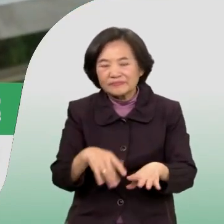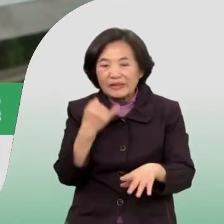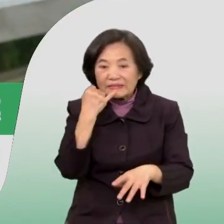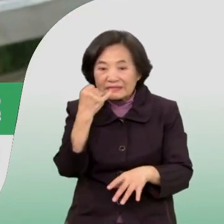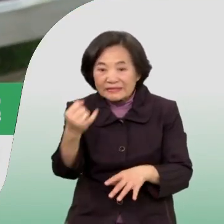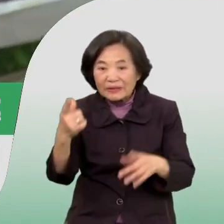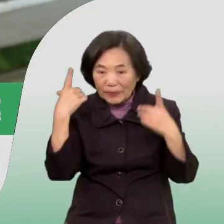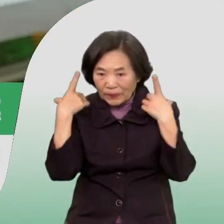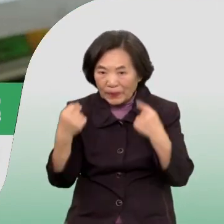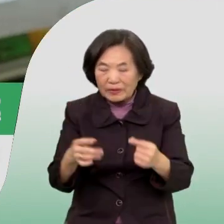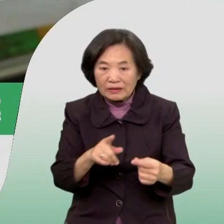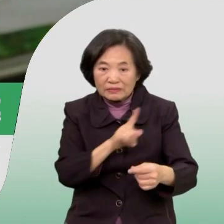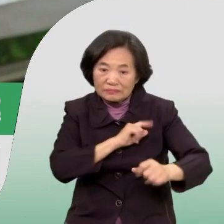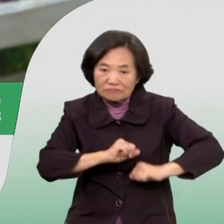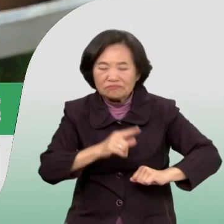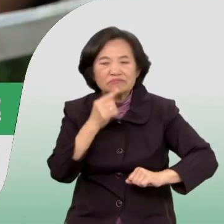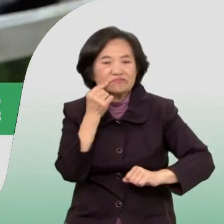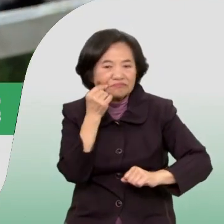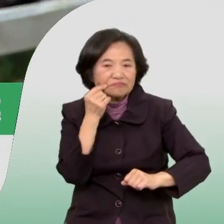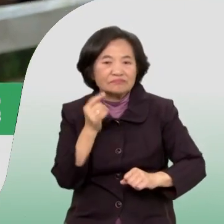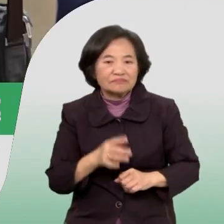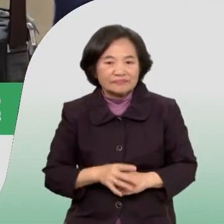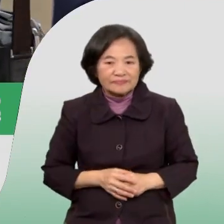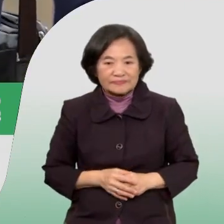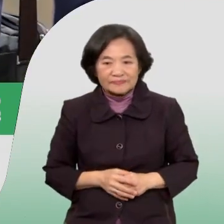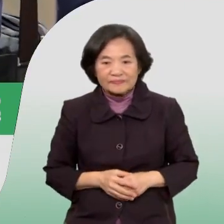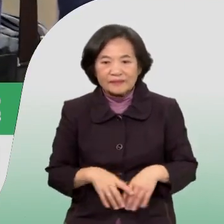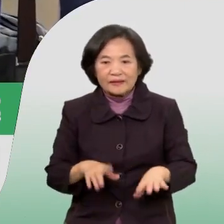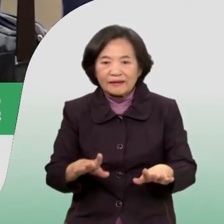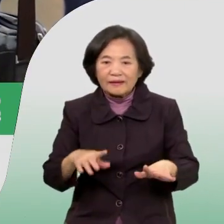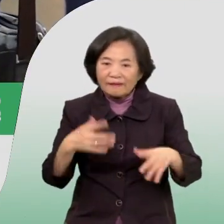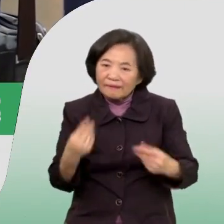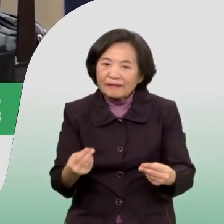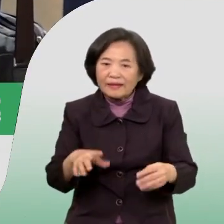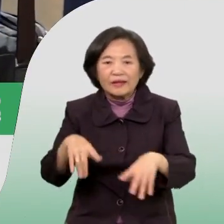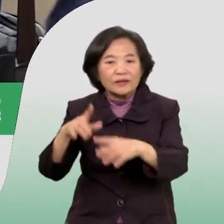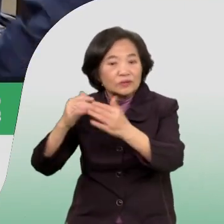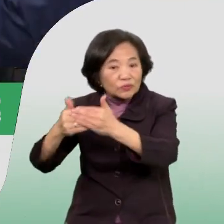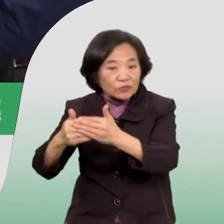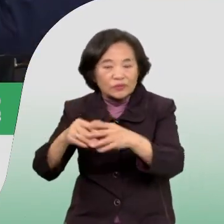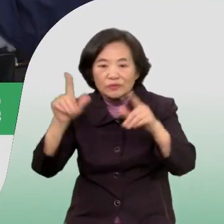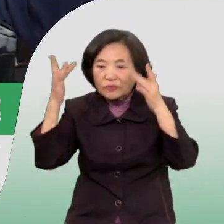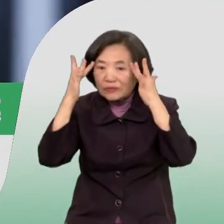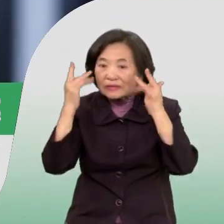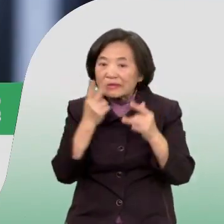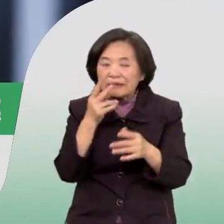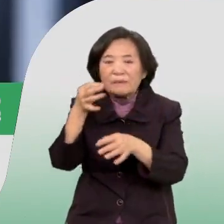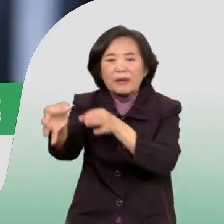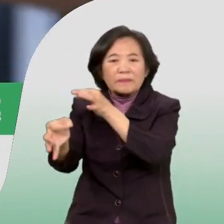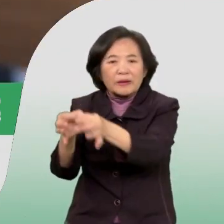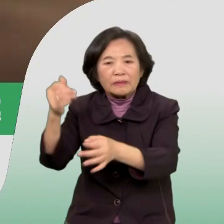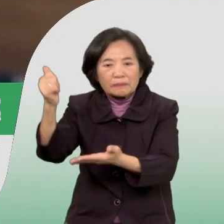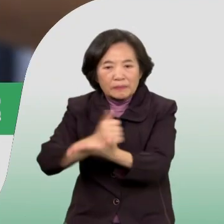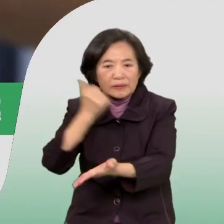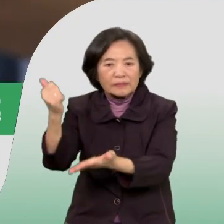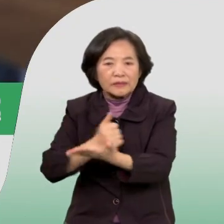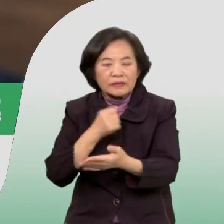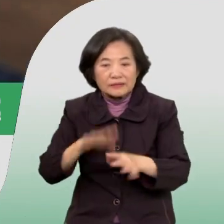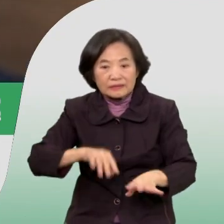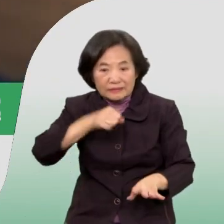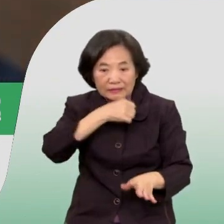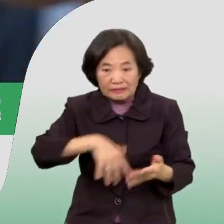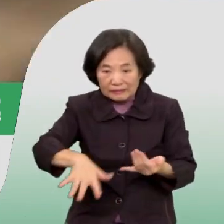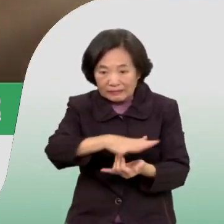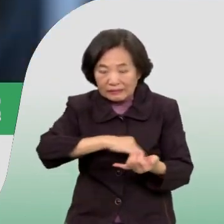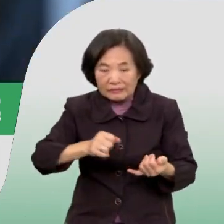原料无办法自家学来拉自家用，单单是对中国同东南亚国家去买。一国内青苔蚕丝公